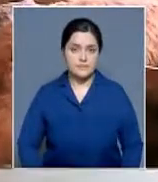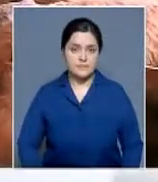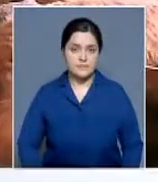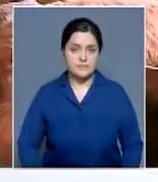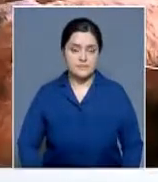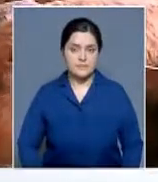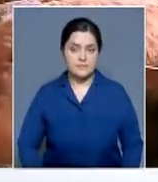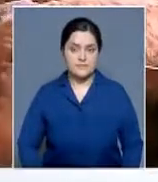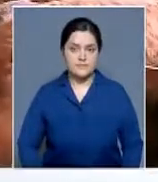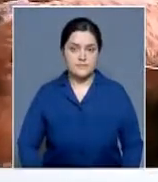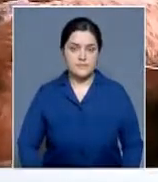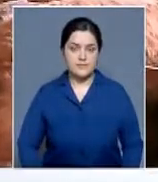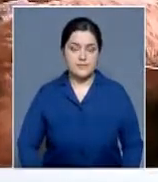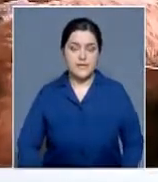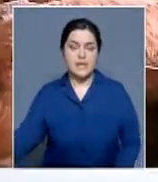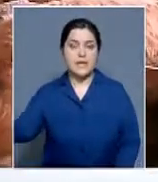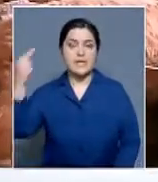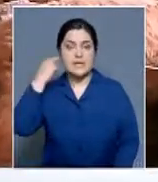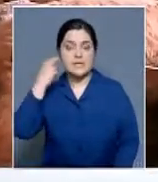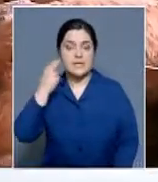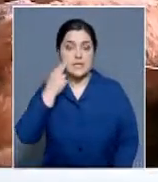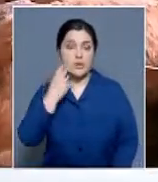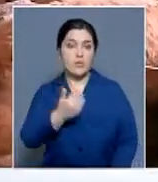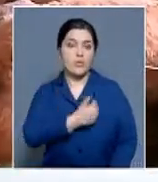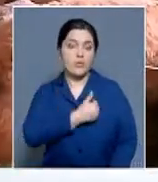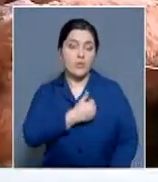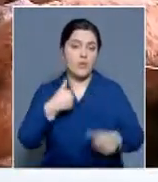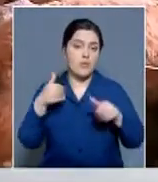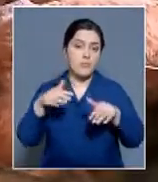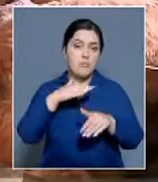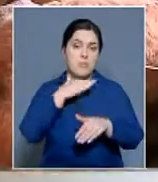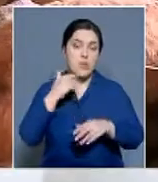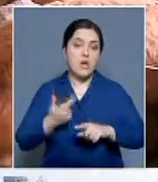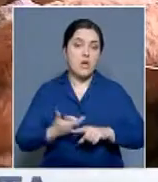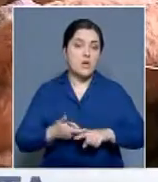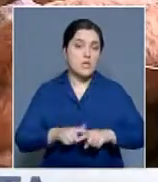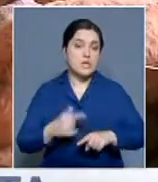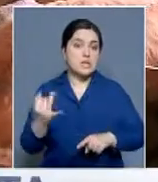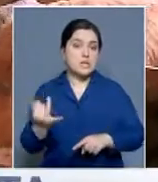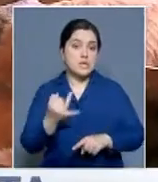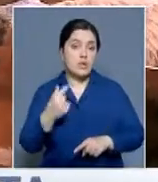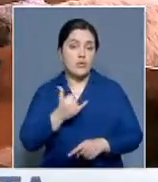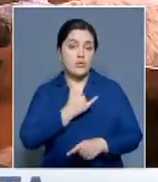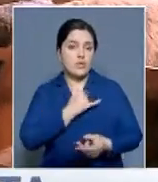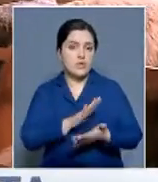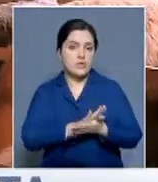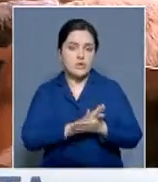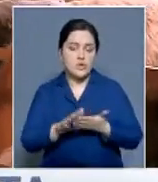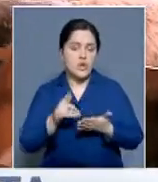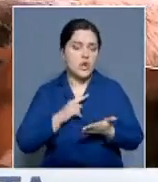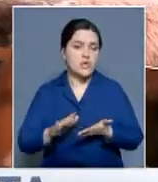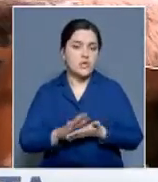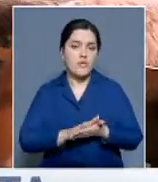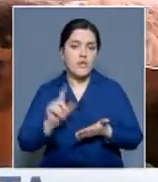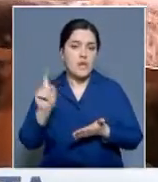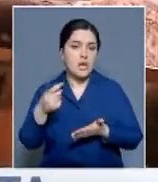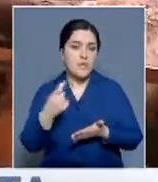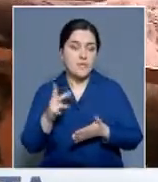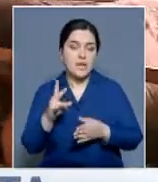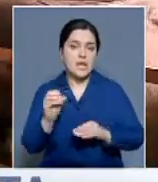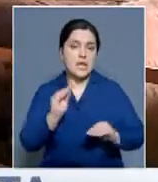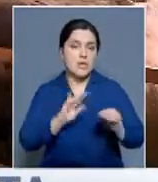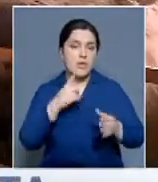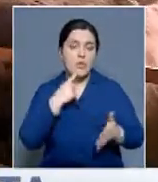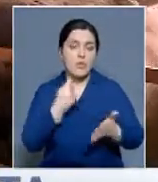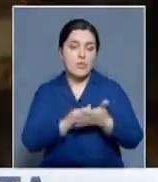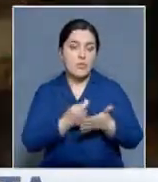интересно. И тем более, что наша продукция, она является органической. Мы не добавляем никакой химии. Мы,